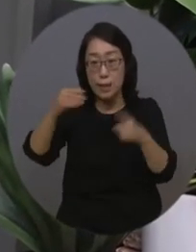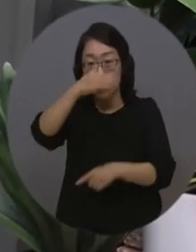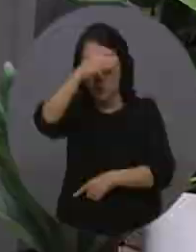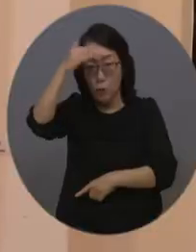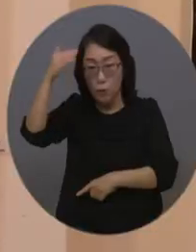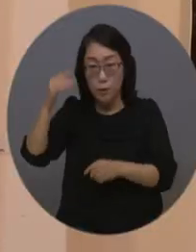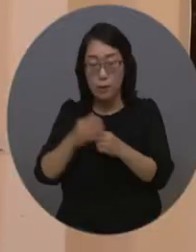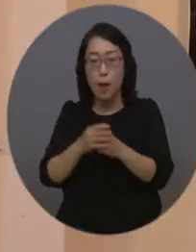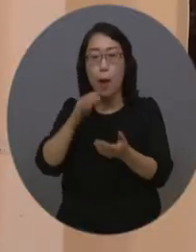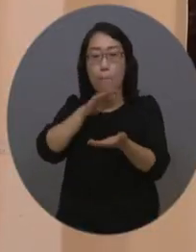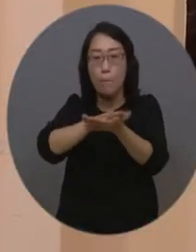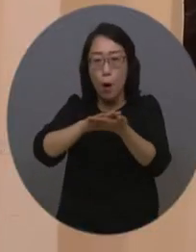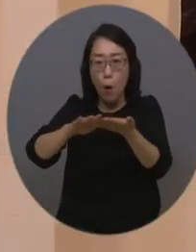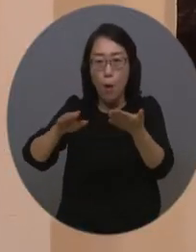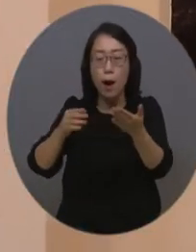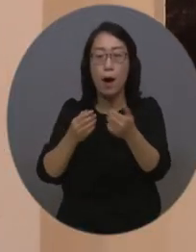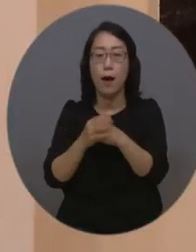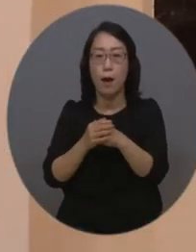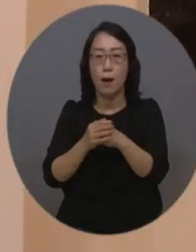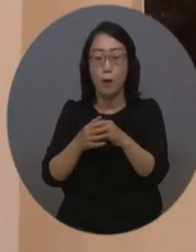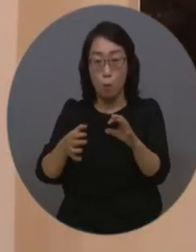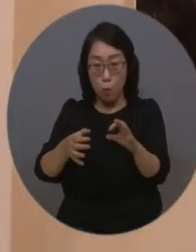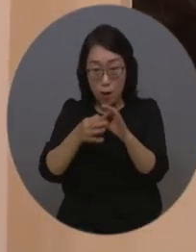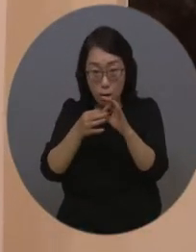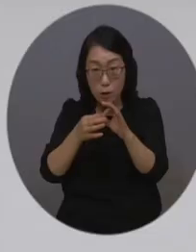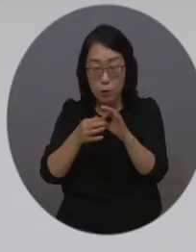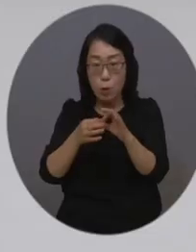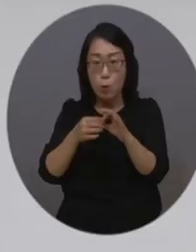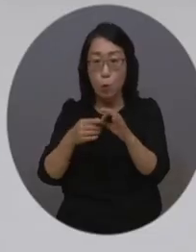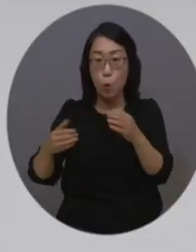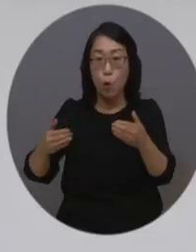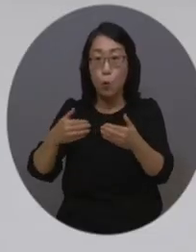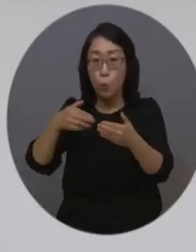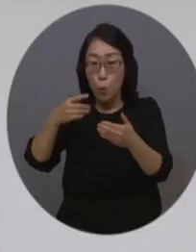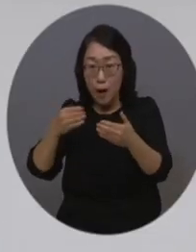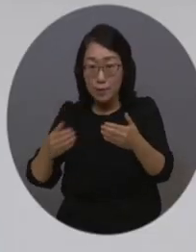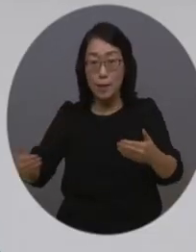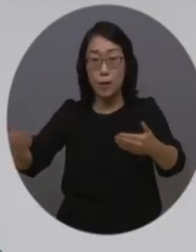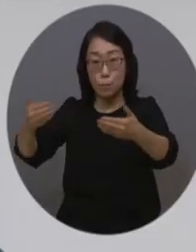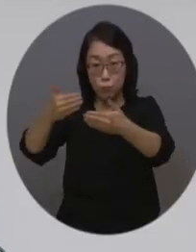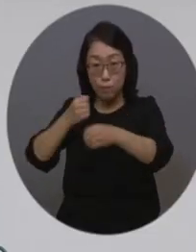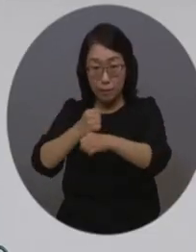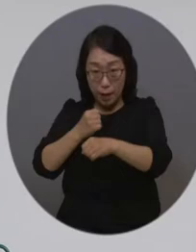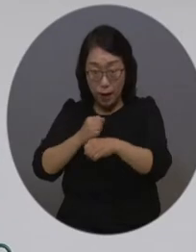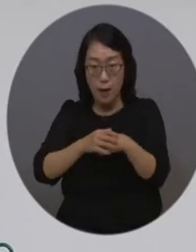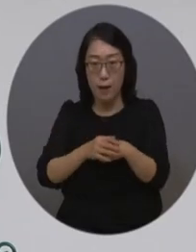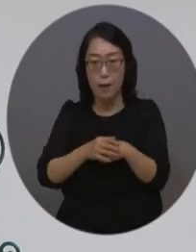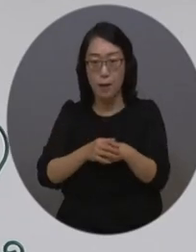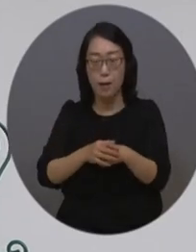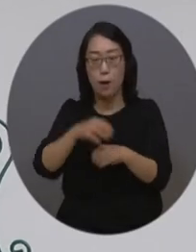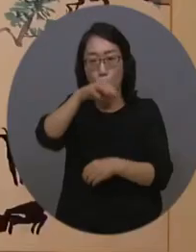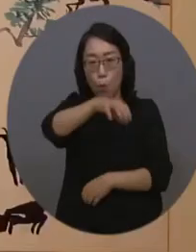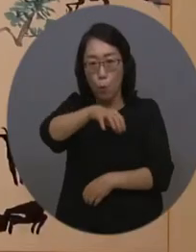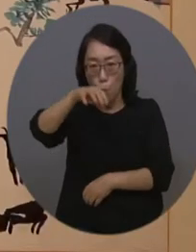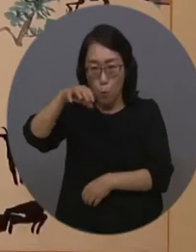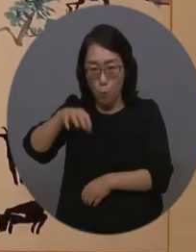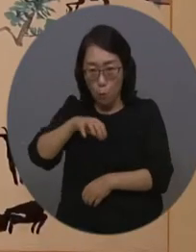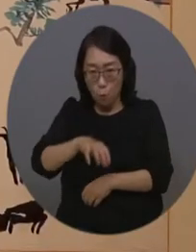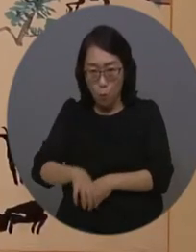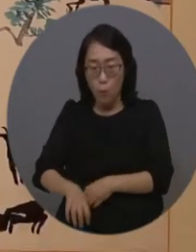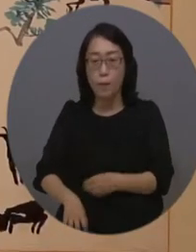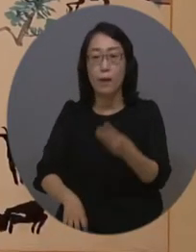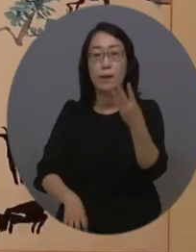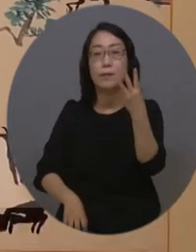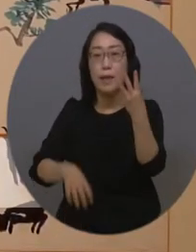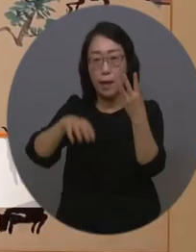평화의 조각 순천만 동화 지 알을 품다 라는 주제로 조강 우나 투 스튜디오 닫아 갤러리 갤러리 작업